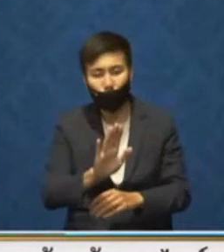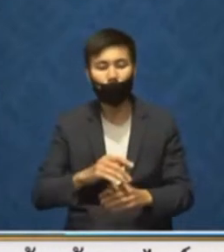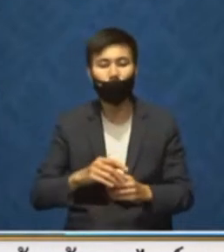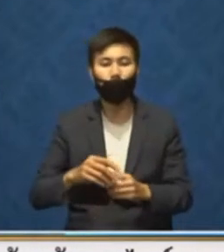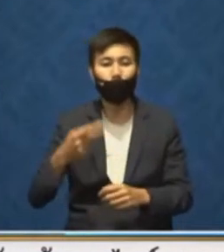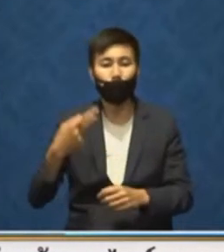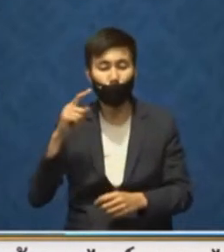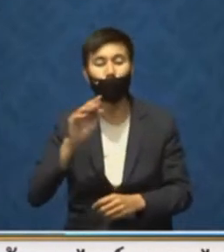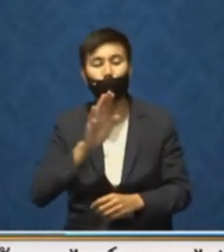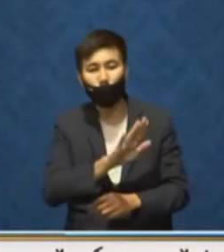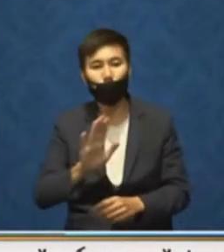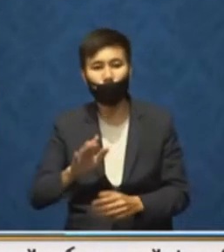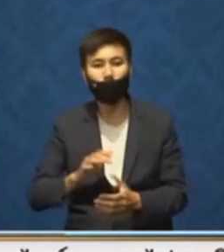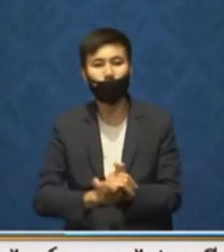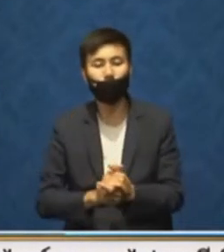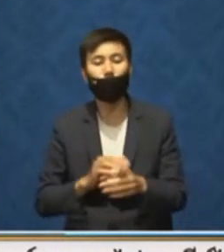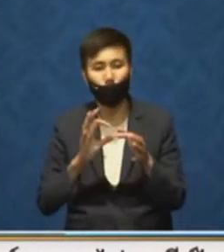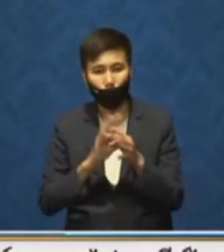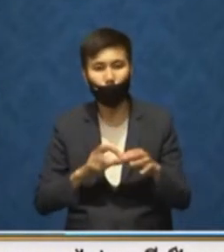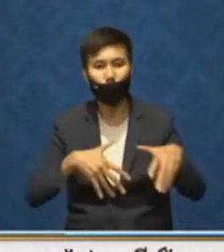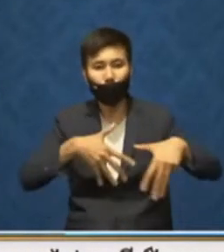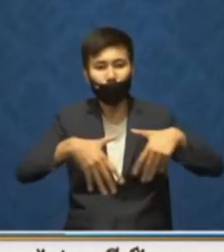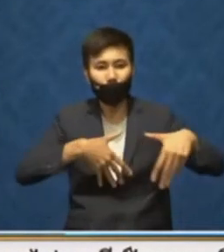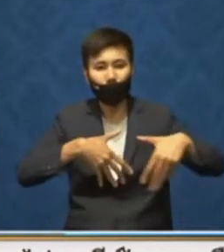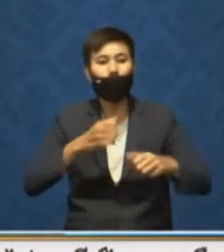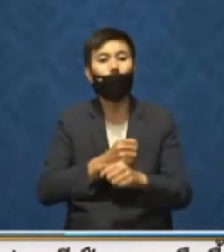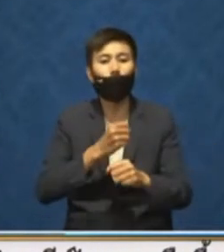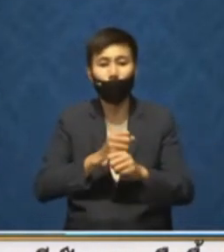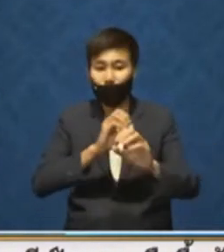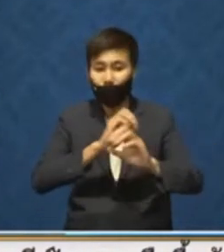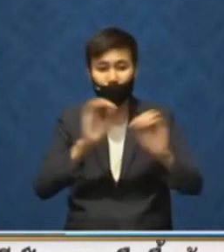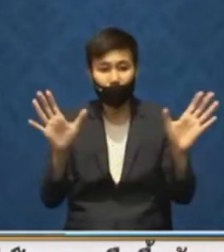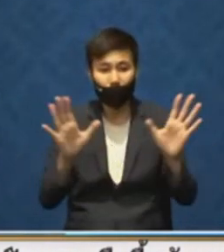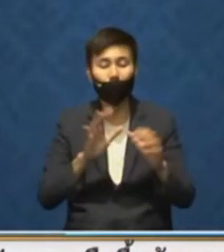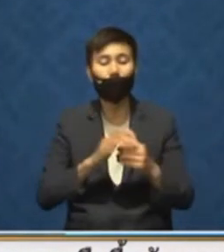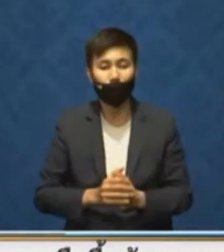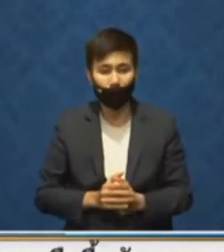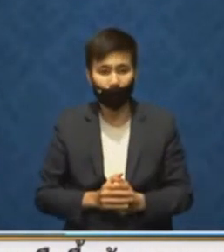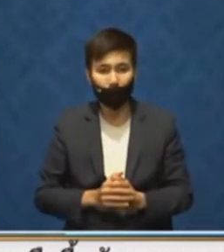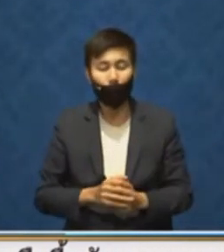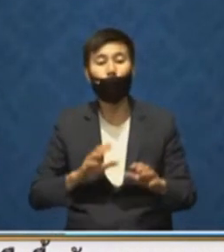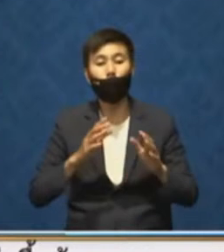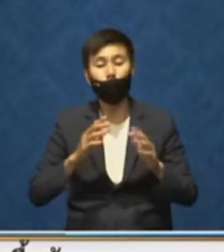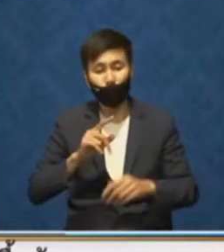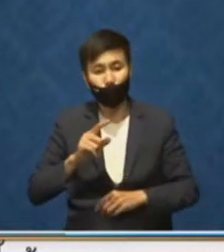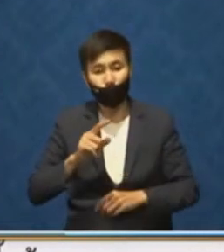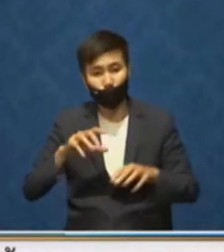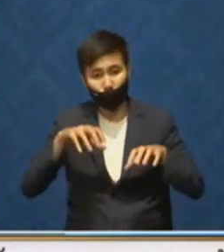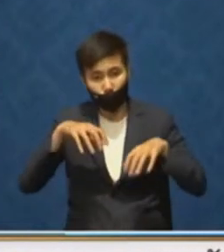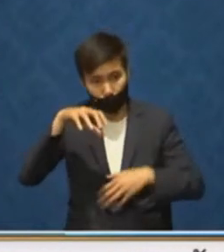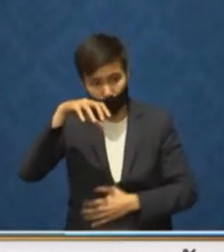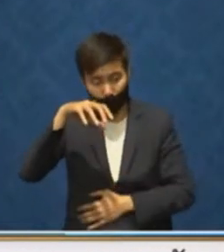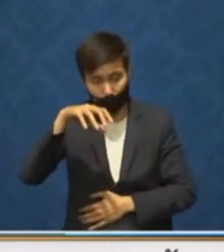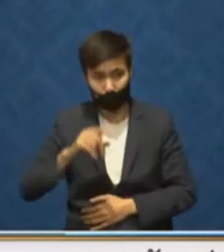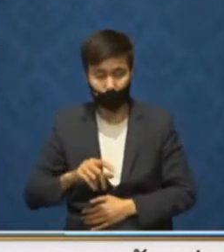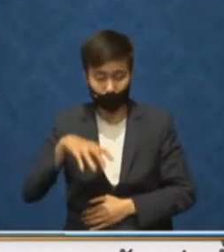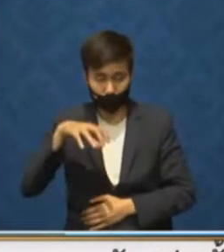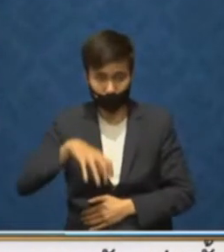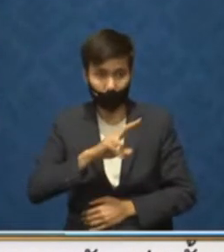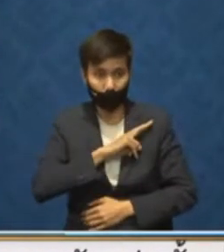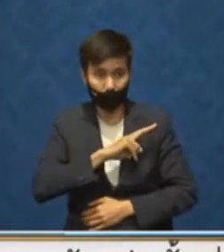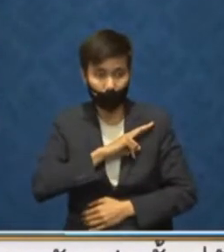ที่สุดในเป็นห่วงประชาชนทำไมถึงเขาจะเจนทั้งในช่วงหน่วยงานรับผิดชอบทั้งป่าไม้สปกสาระประโยชน์ที่ 1ใบชน